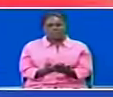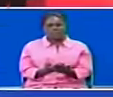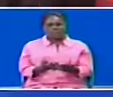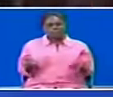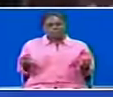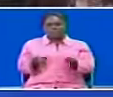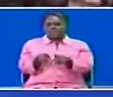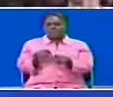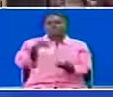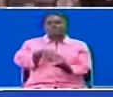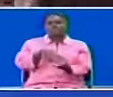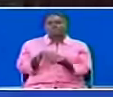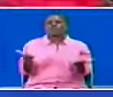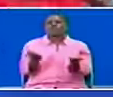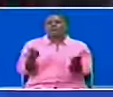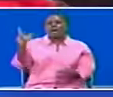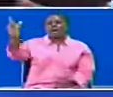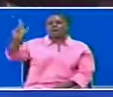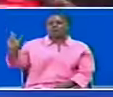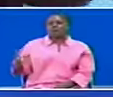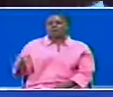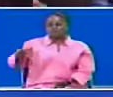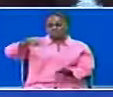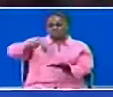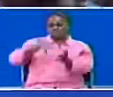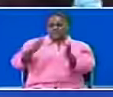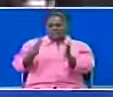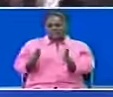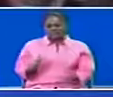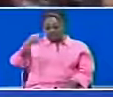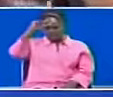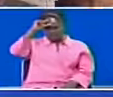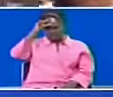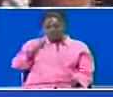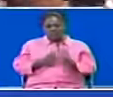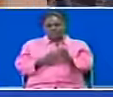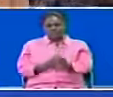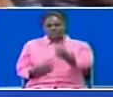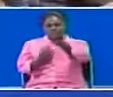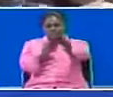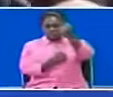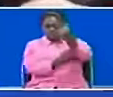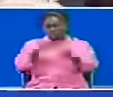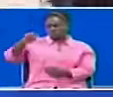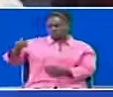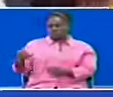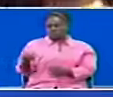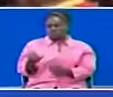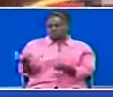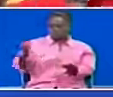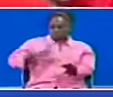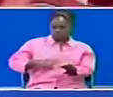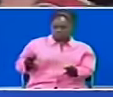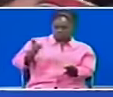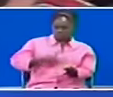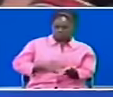Hali sawia ilidhihirika kule pwani, mgombea ugavana Suleiman Shabal akiongoza wafuasi wa Jubilee katika shughuli ya usajili wa wapiga